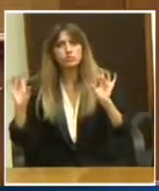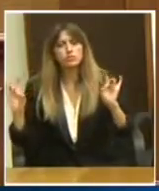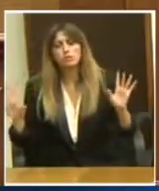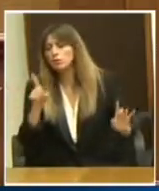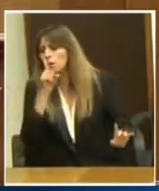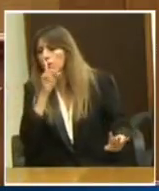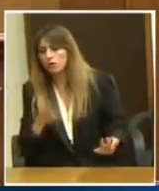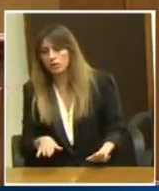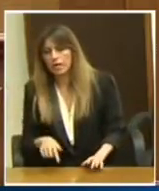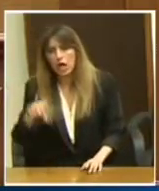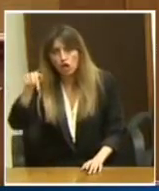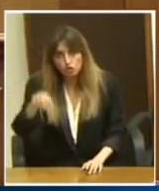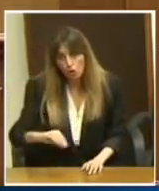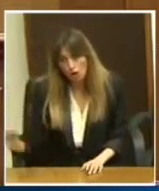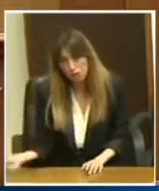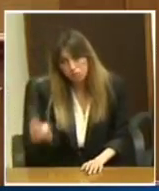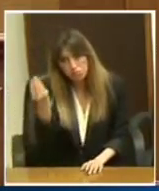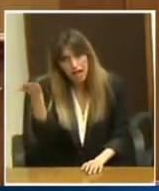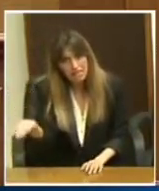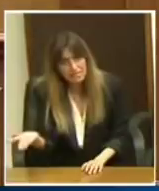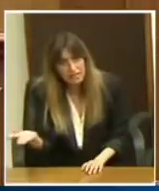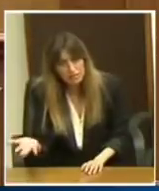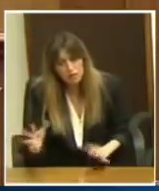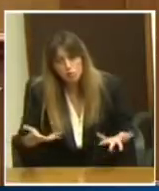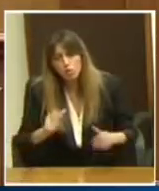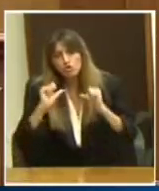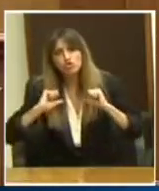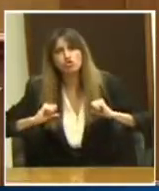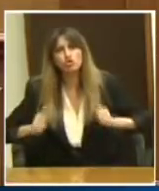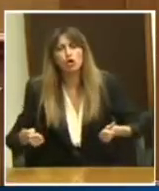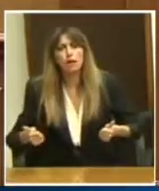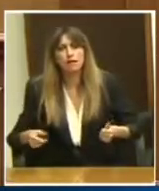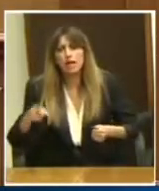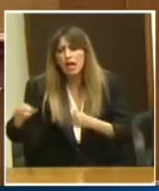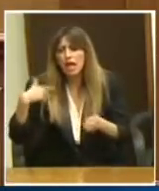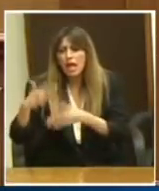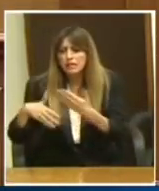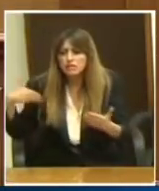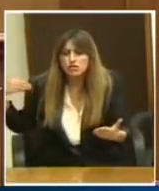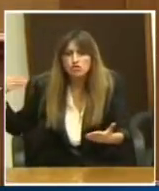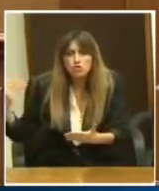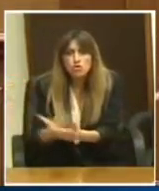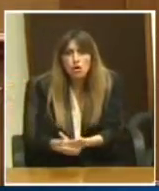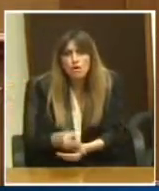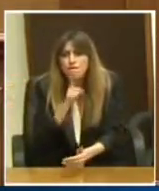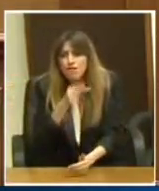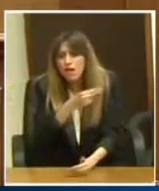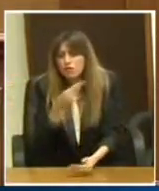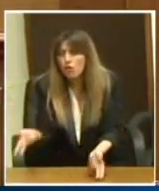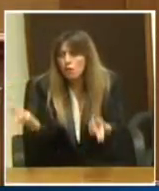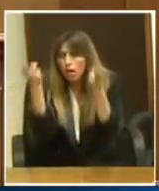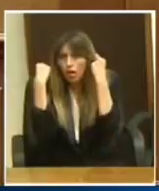εσείς το δράσος, εσείς που όλα αυτά τα χρόνια διαπραγματευόσατε και ουδέποτε είχατε θέσει αυτό το ζήτημα, να λέτε ότι είναι κακή η